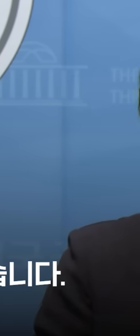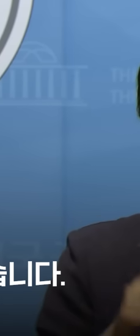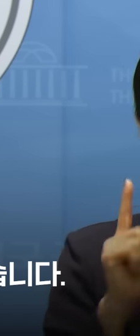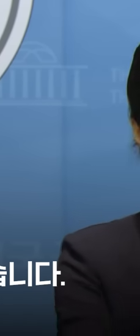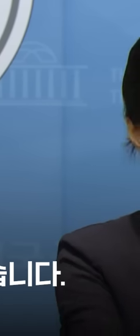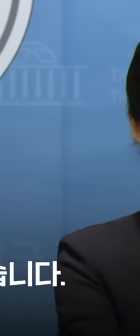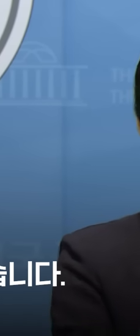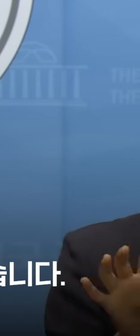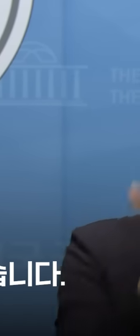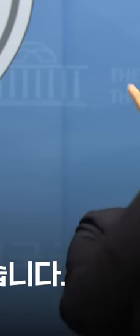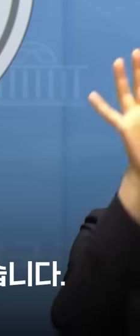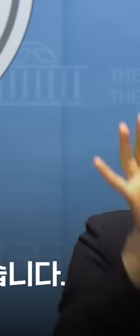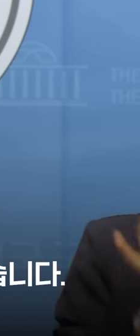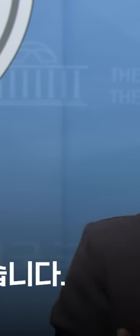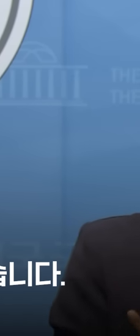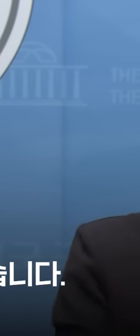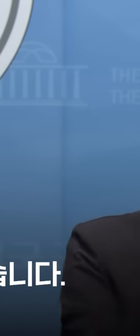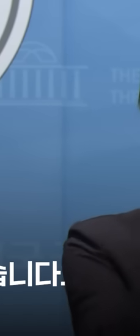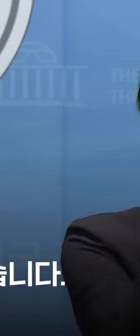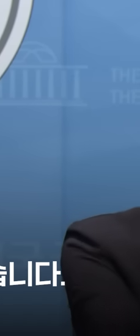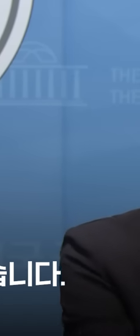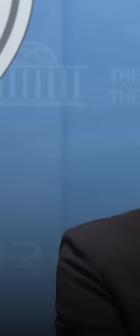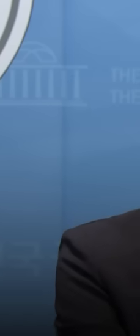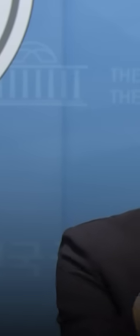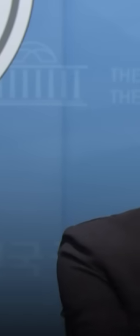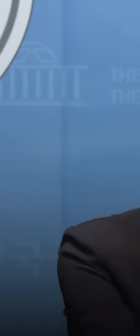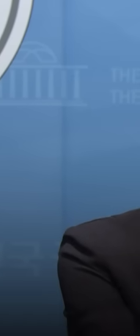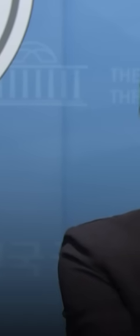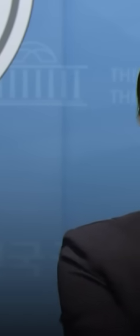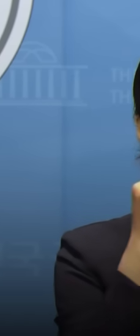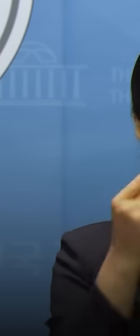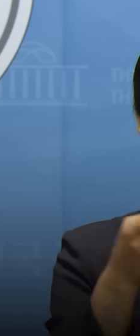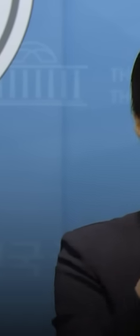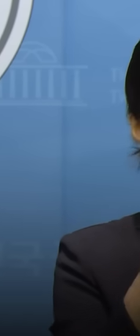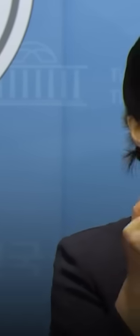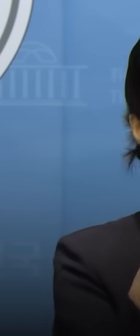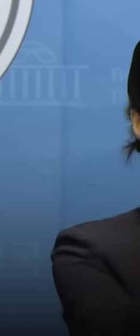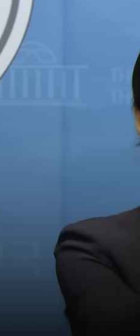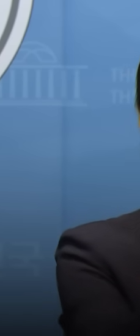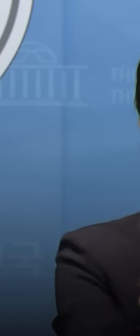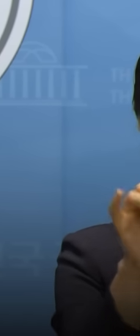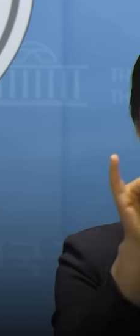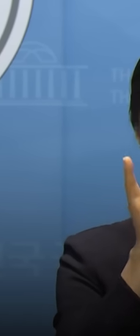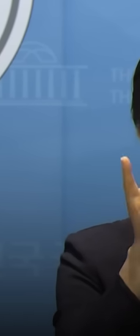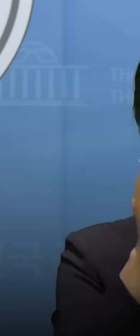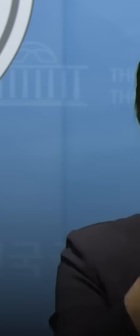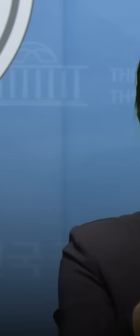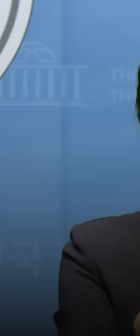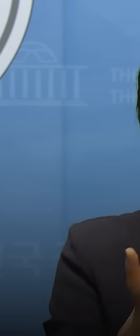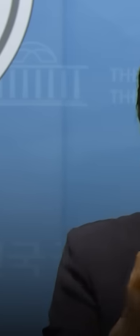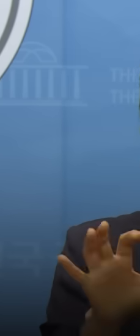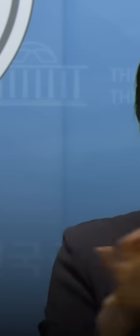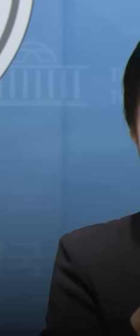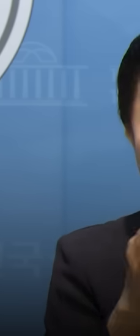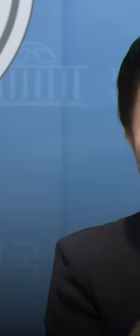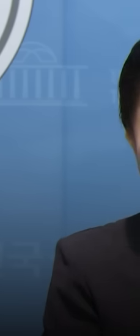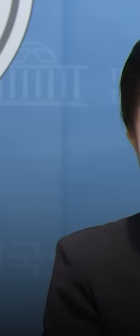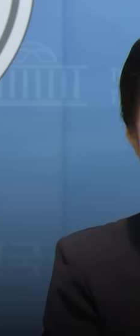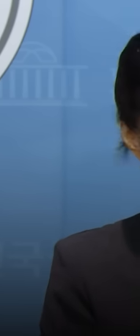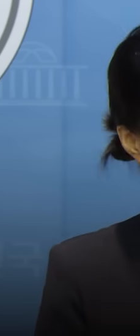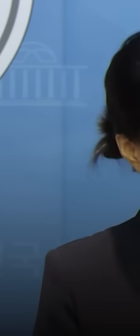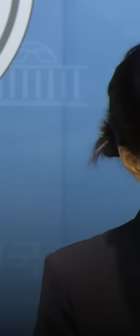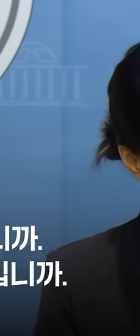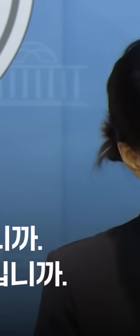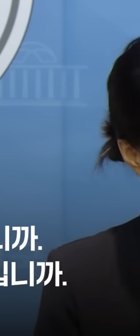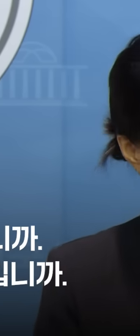싶다고 성토했습니다 친일프레임 공세를 이어가기 위해 독도를 끌어들이고 있다고도